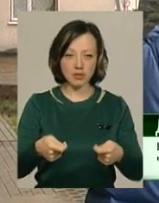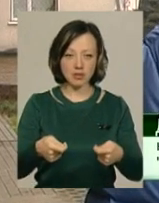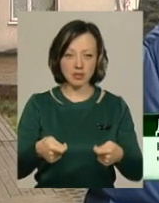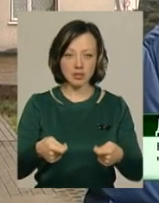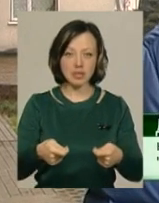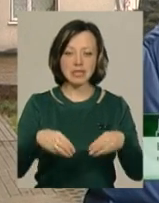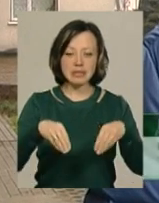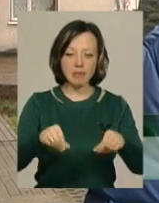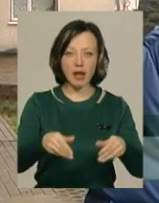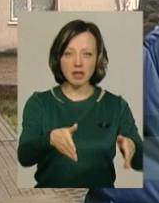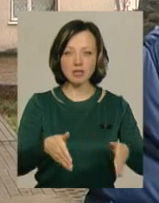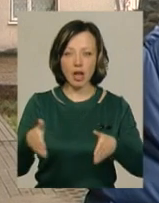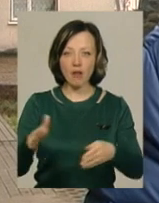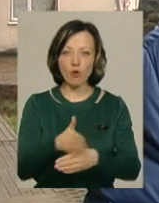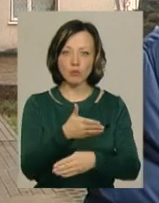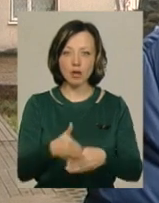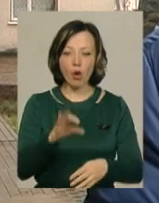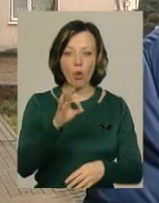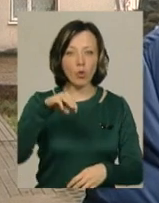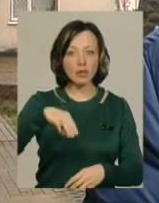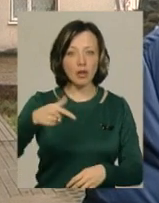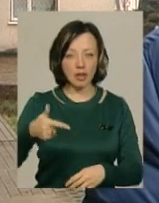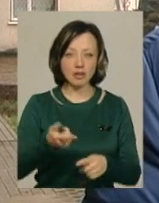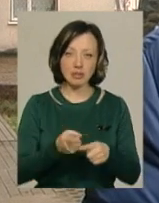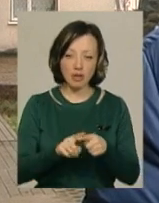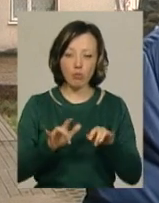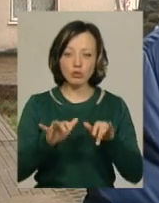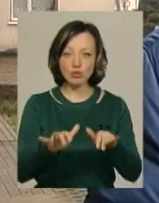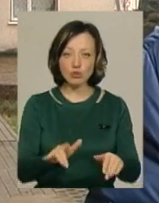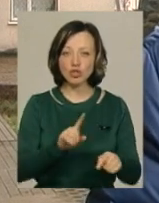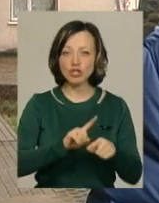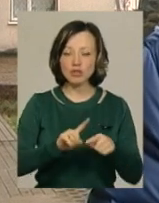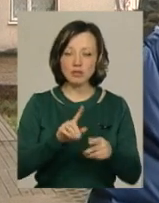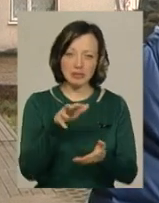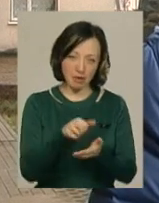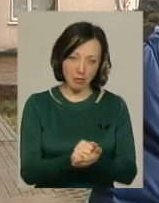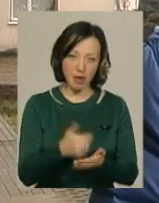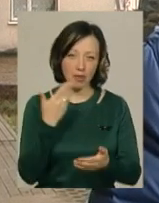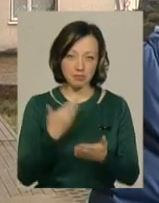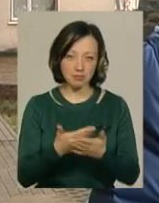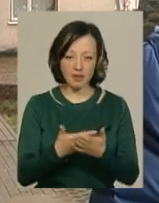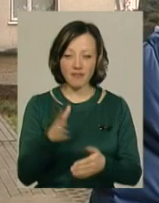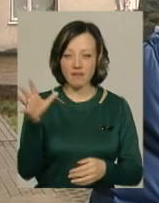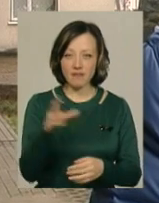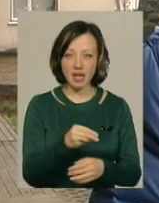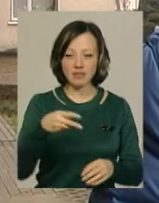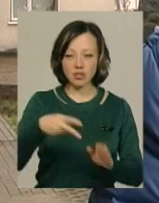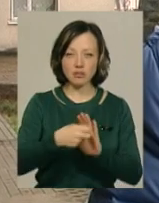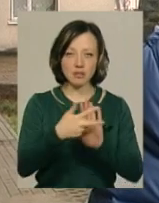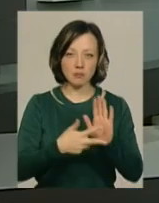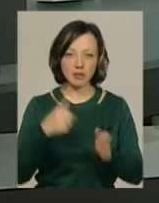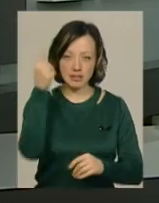передати вказані земельні ділянки в розпорядження об'єднаним громадам. Ця процедура швидше всього займе весь 2018